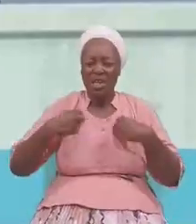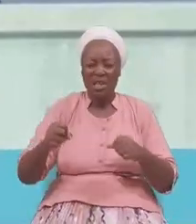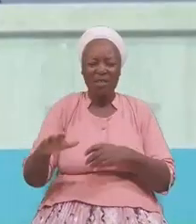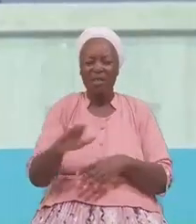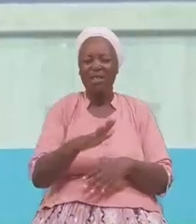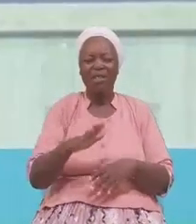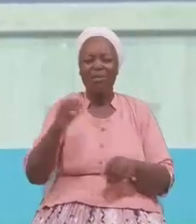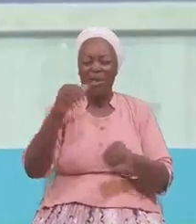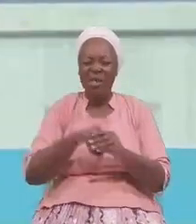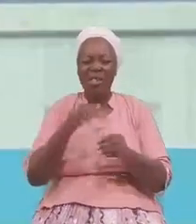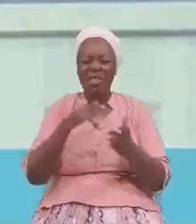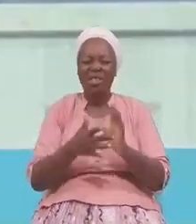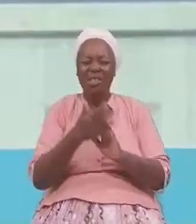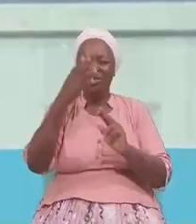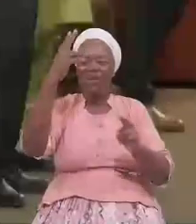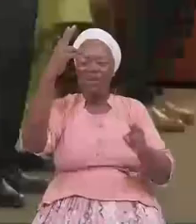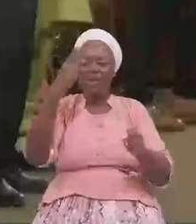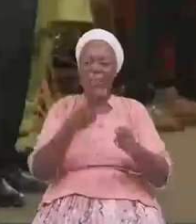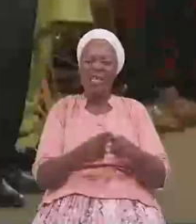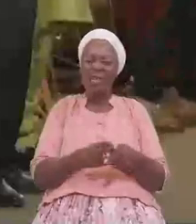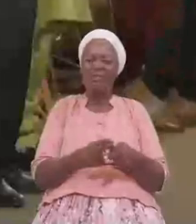de Jésus.